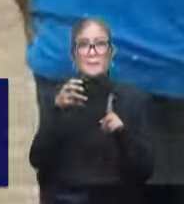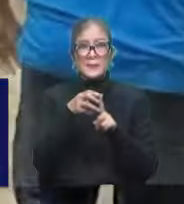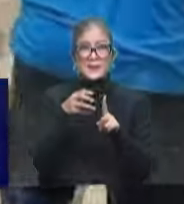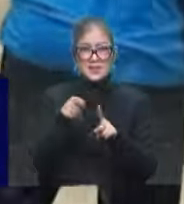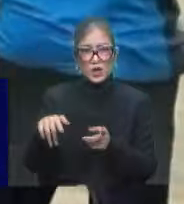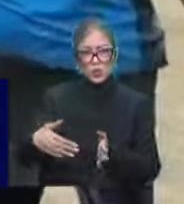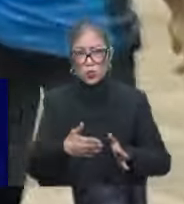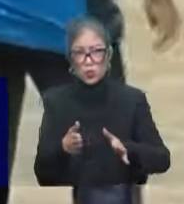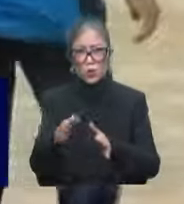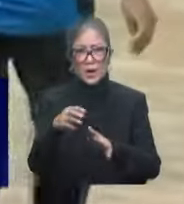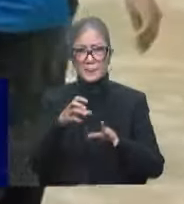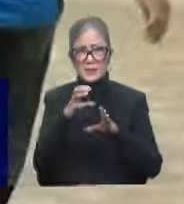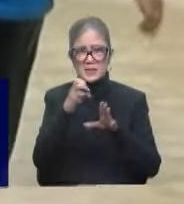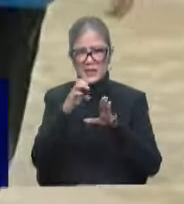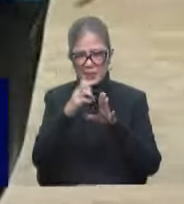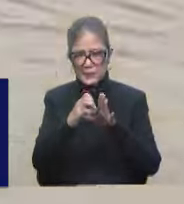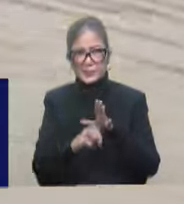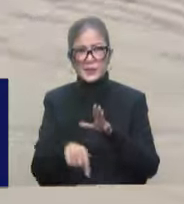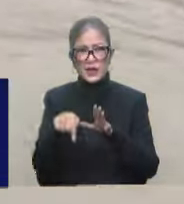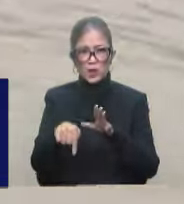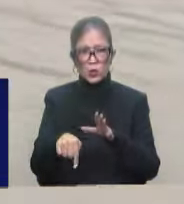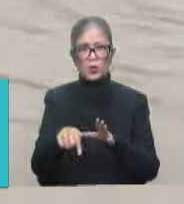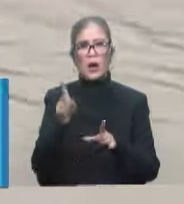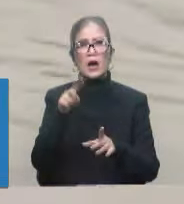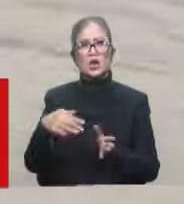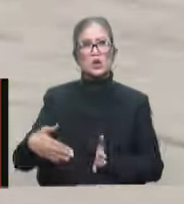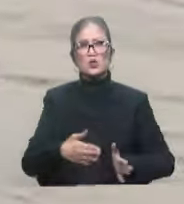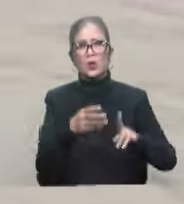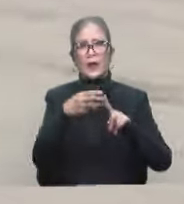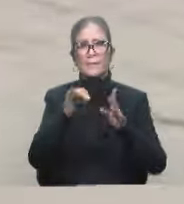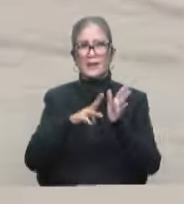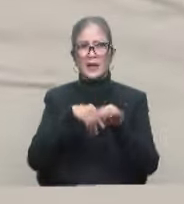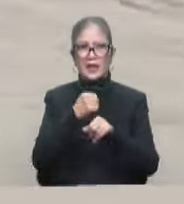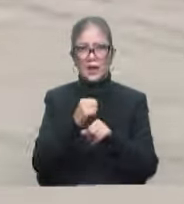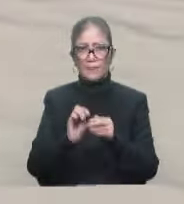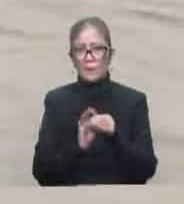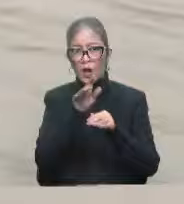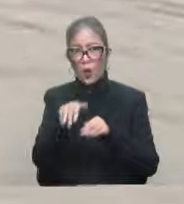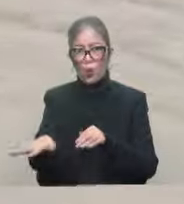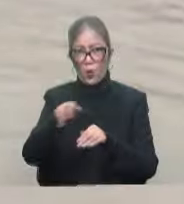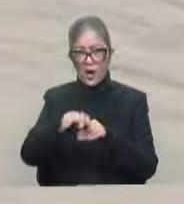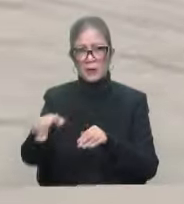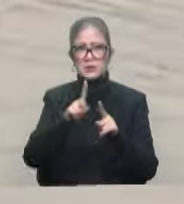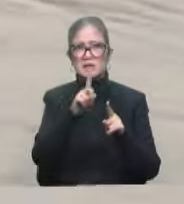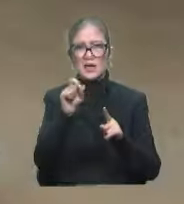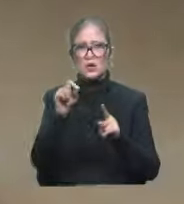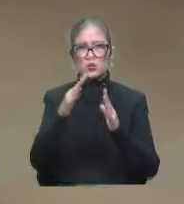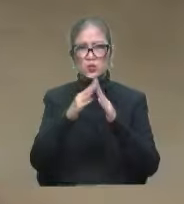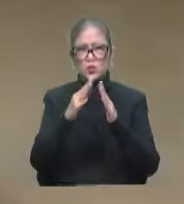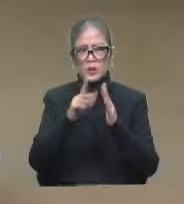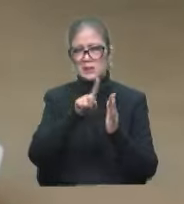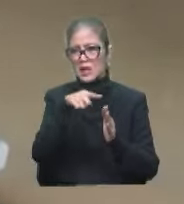Mencirim sungai bangkatan dan sungai binge beluap mengakibatkan ratusan rumah warga terendam